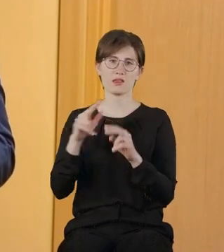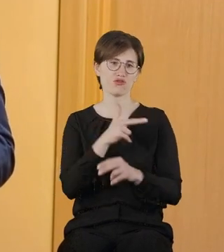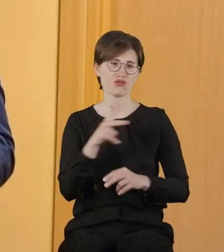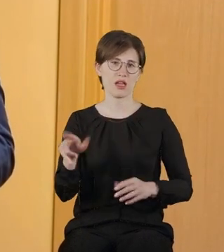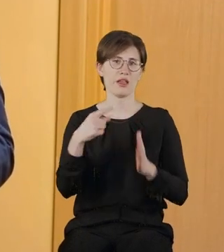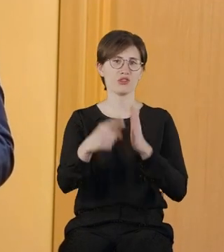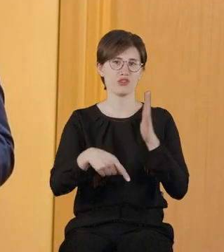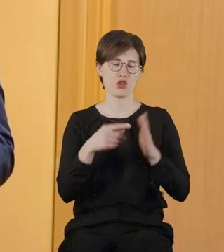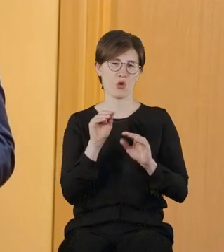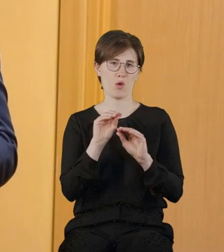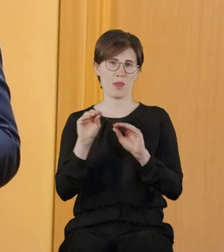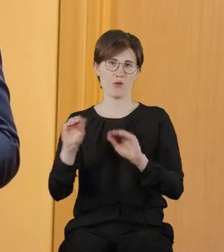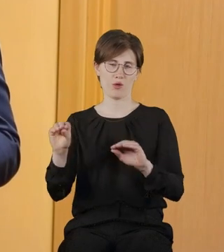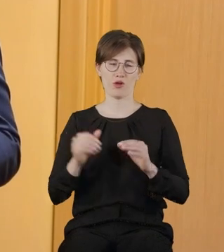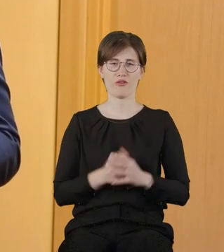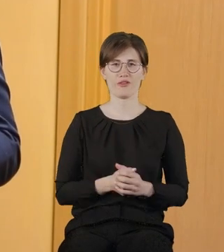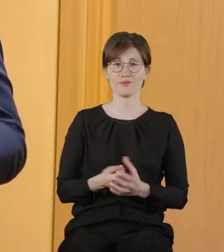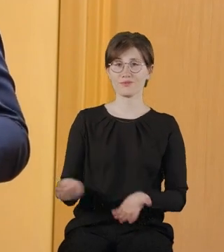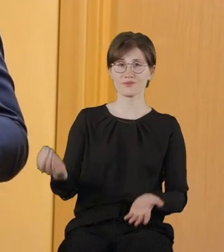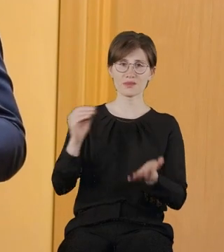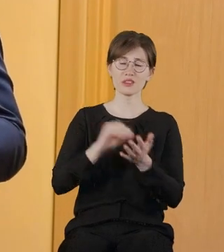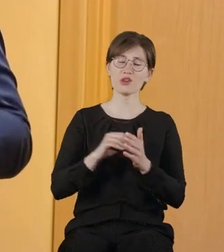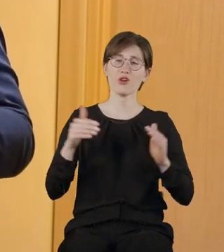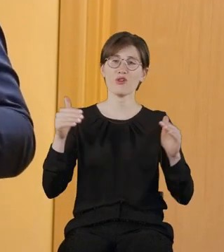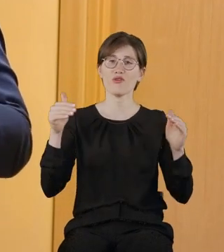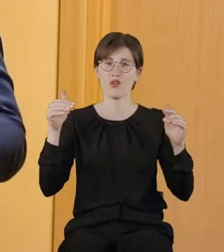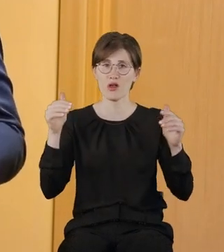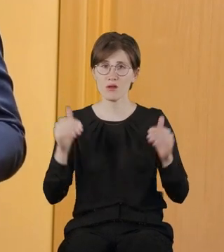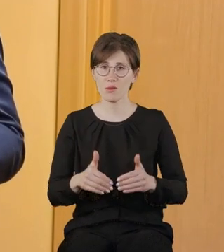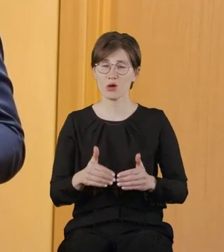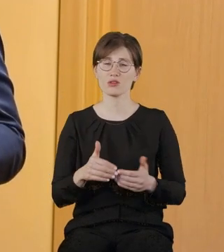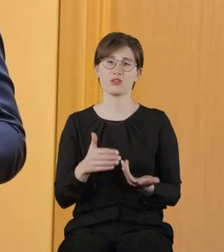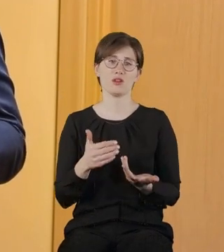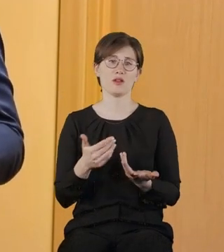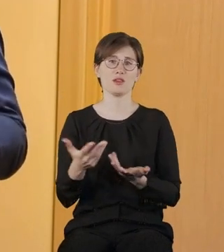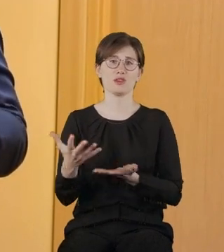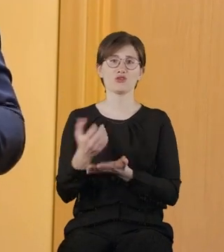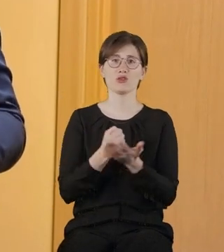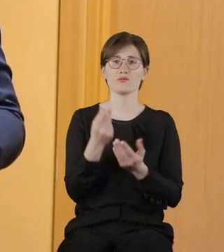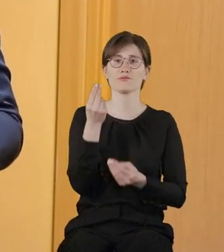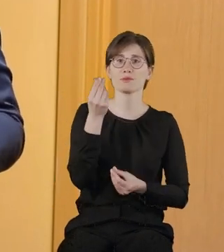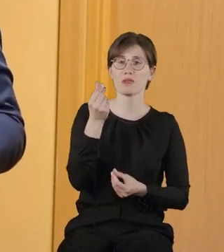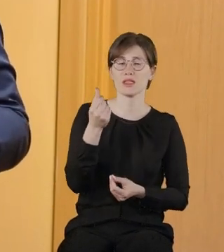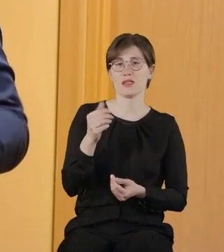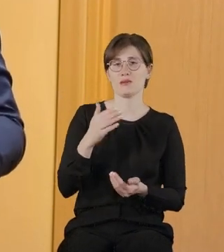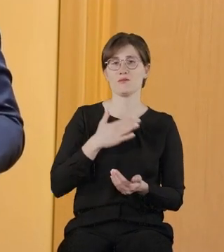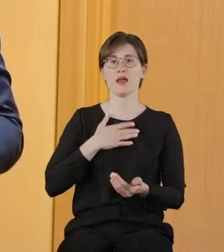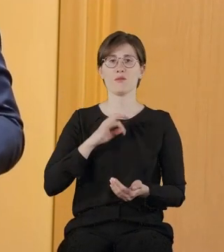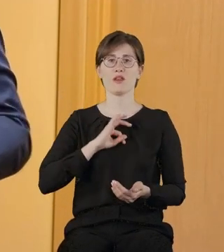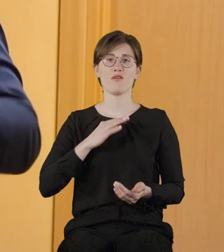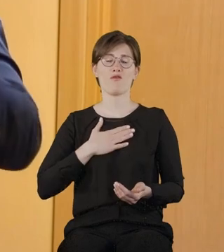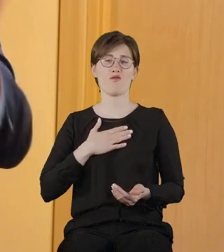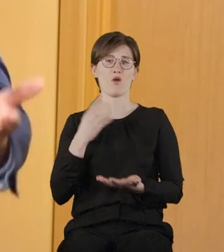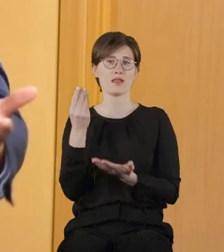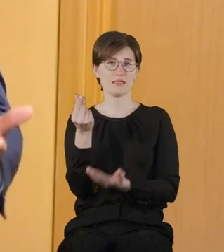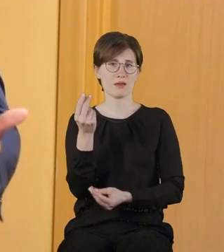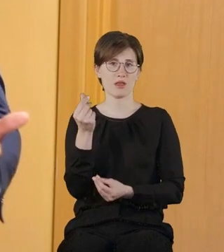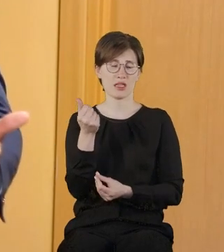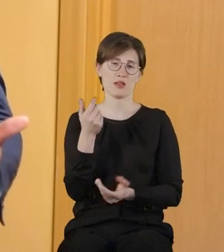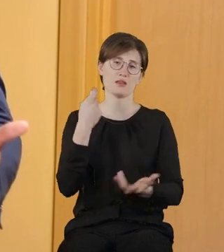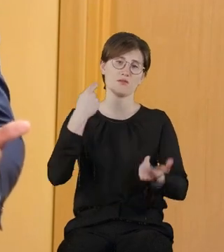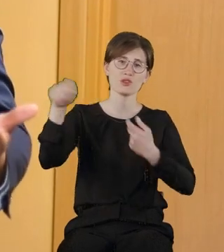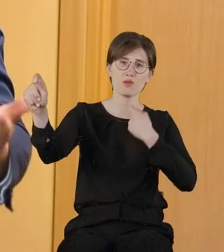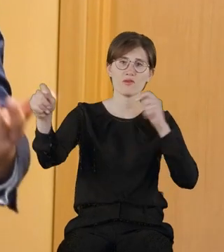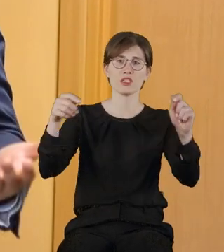na Uniwersytecie Śląskim. Dodatkowo mamy własny budżet, który pozwala nam się rozwijać, czy to jeździć na